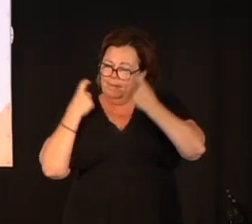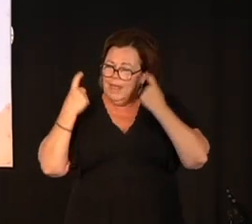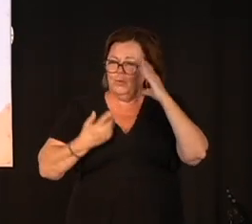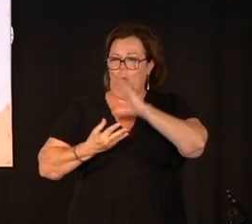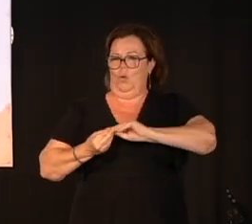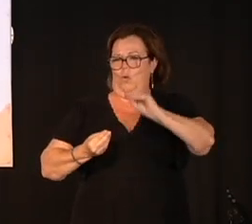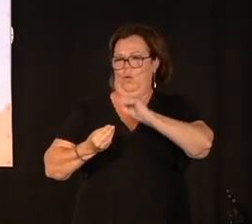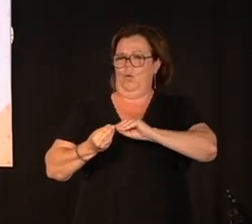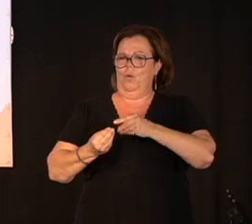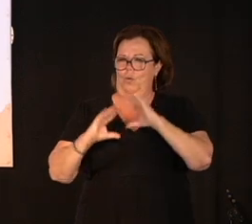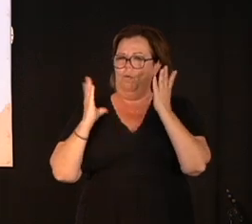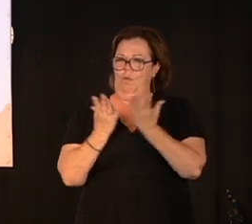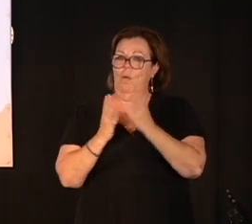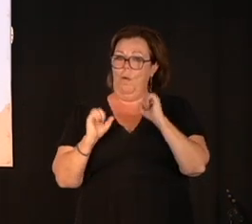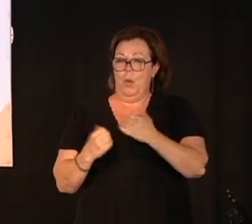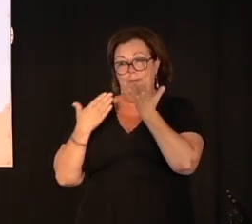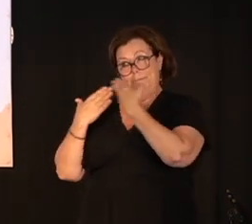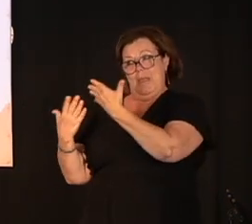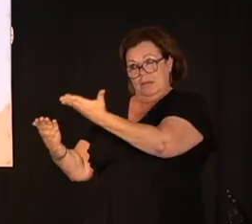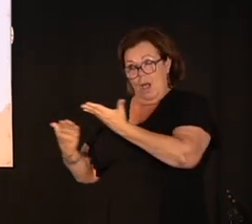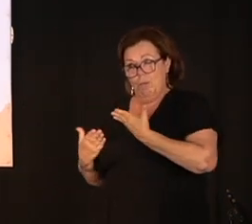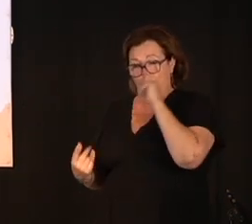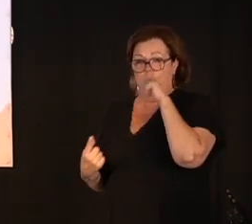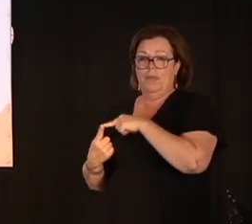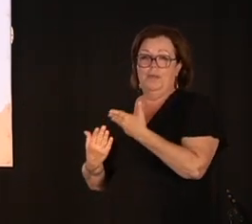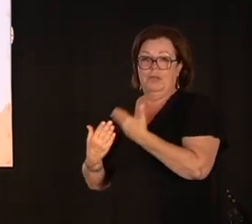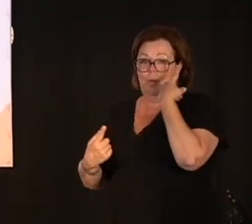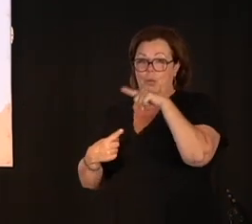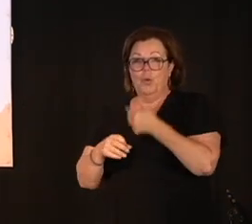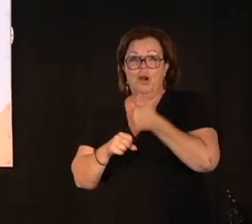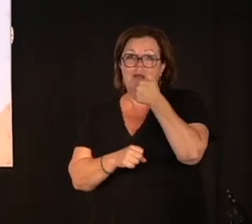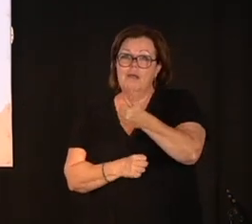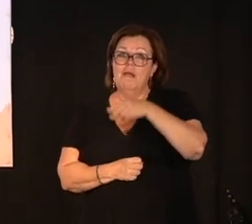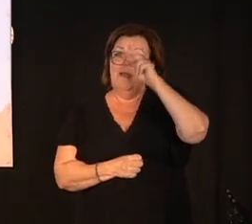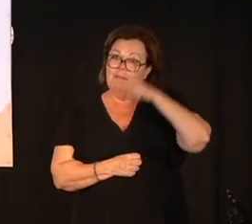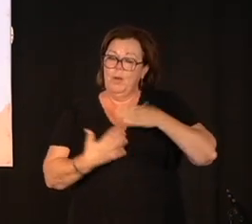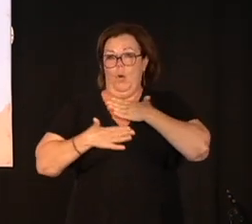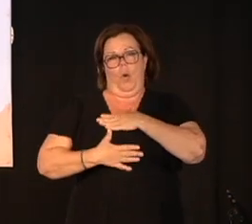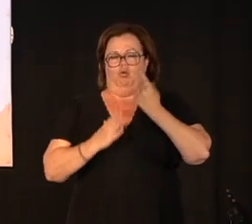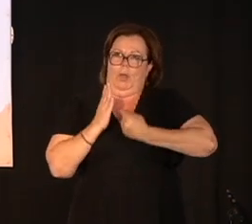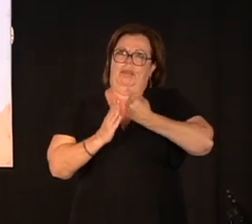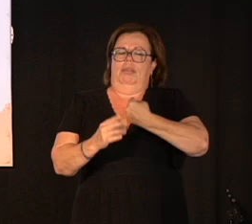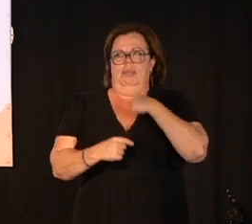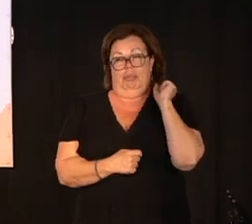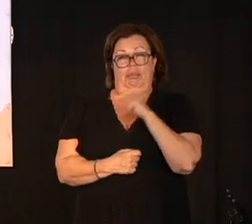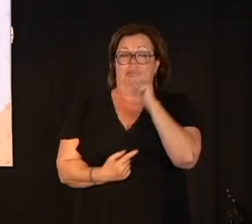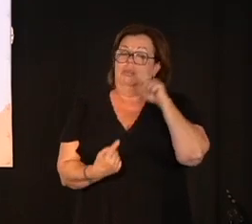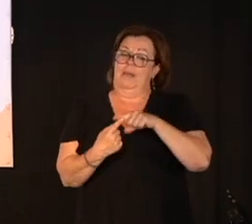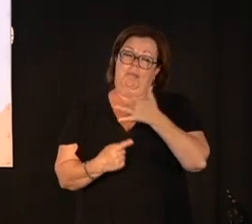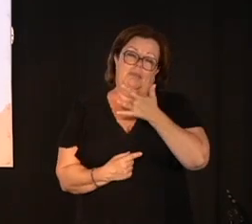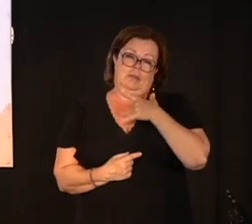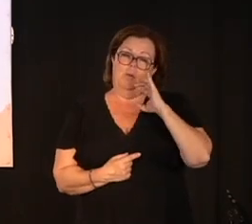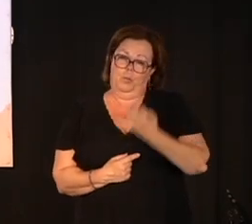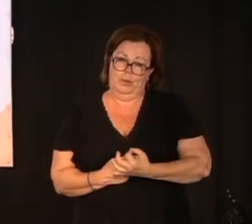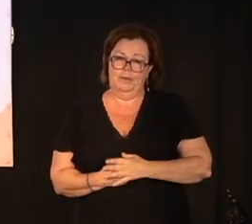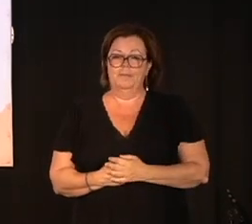remercie de vous attaquer à ce très beau sujet. Je suis très heureuse, je le répète, parce que vraiment, je suis vraiment très très heureuse qu'on s'attaque à ce sujet qui est très intéressant. Je